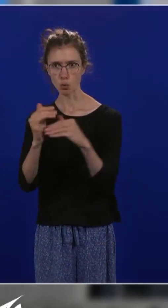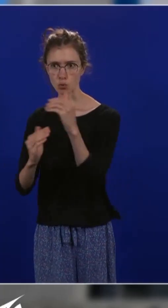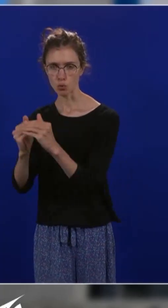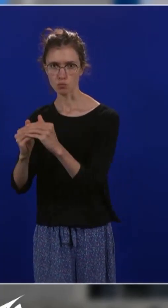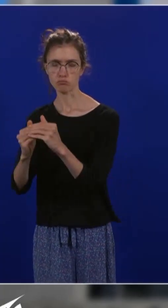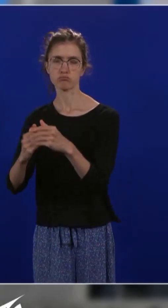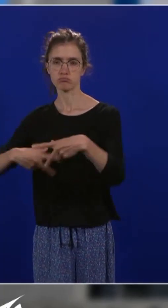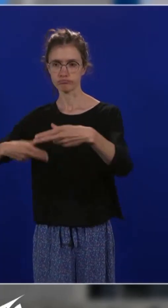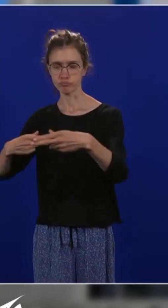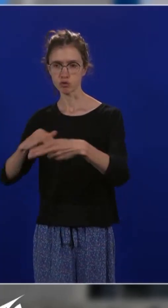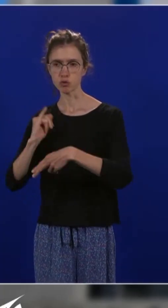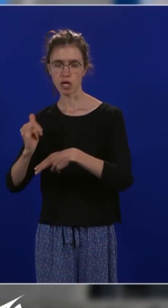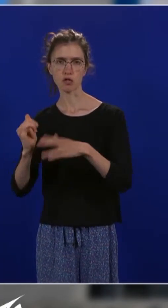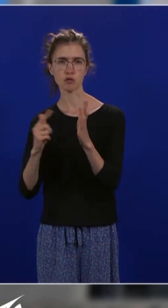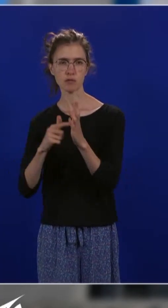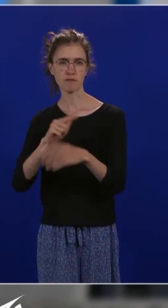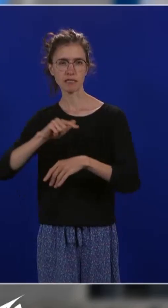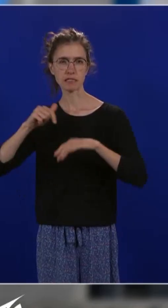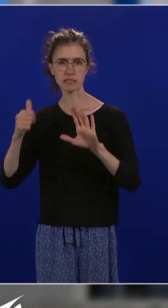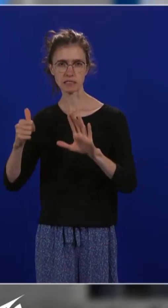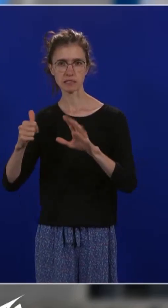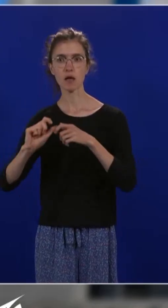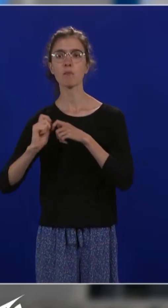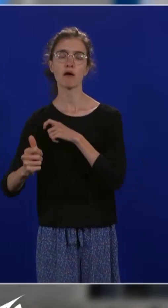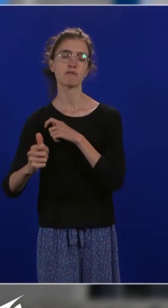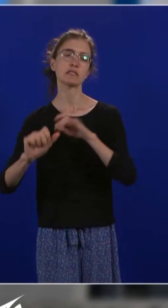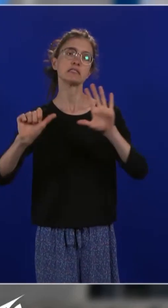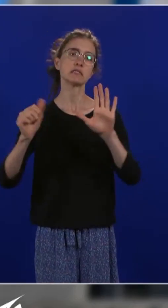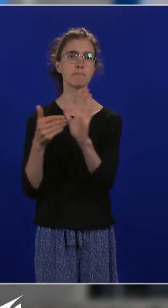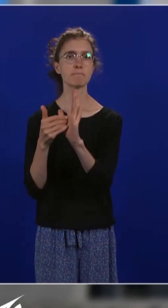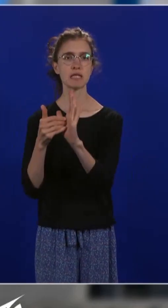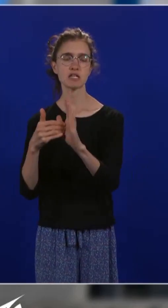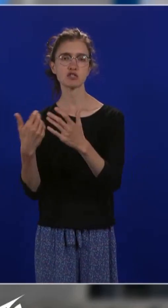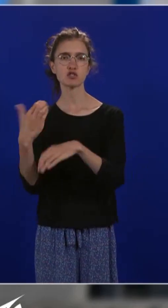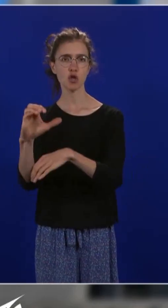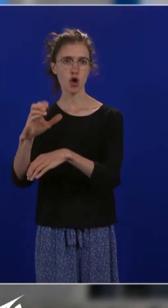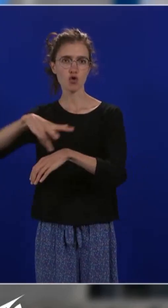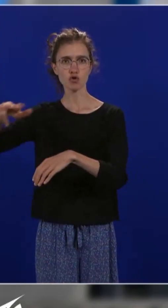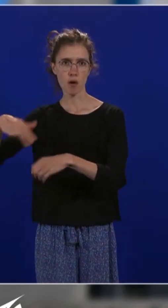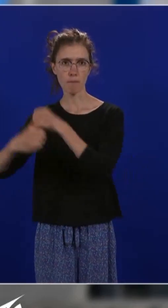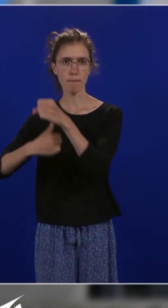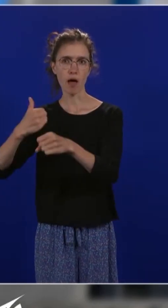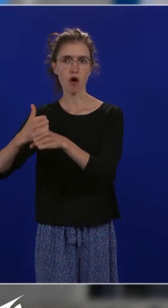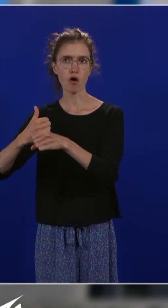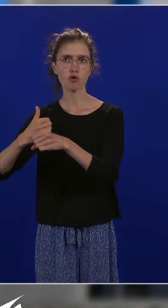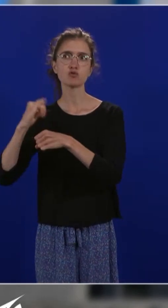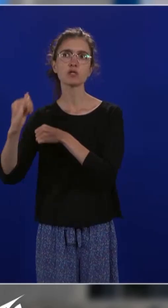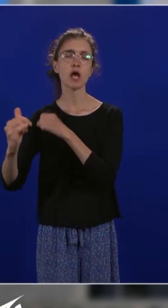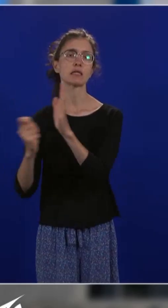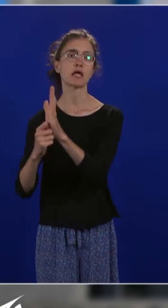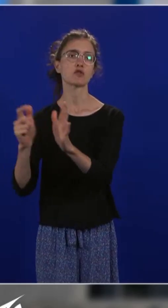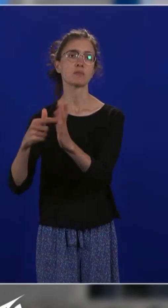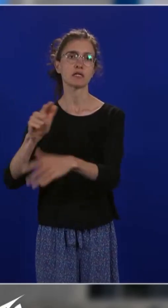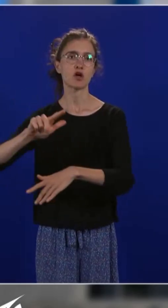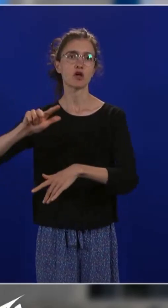entre 2026 et 2031. Pour le groupe communiste, ce potentiel devra être